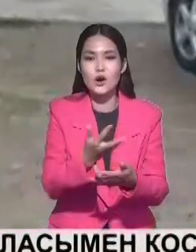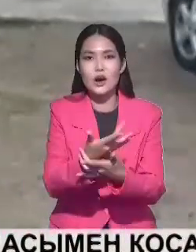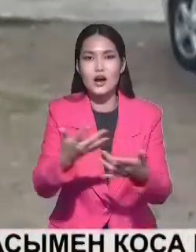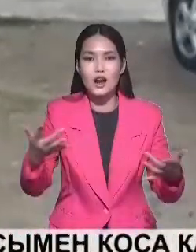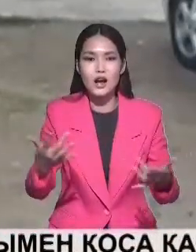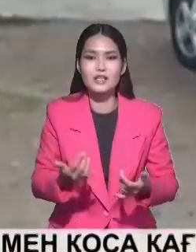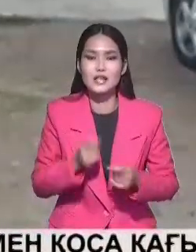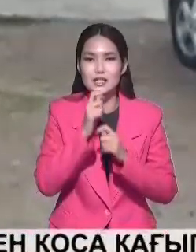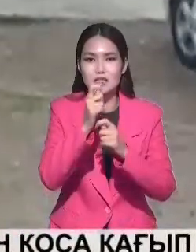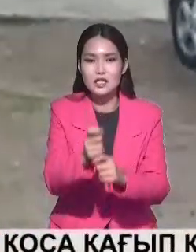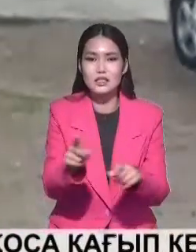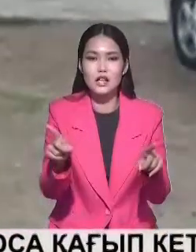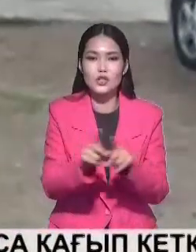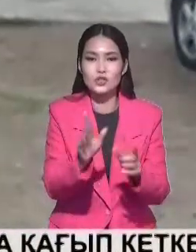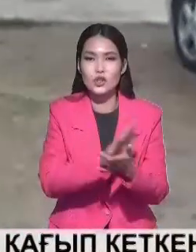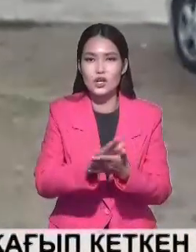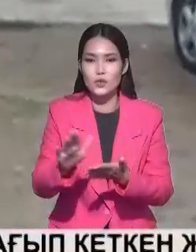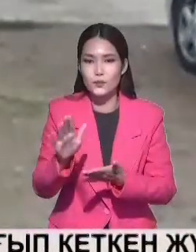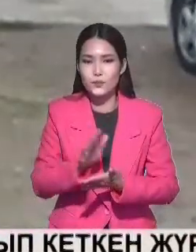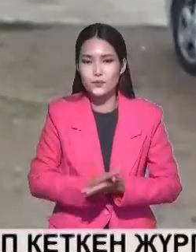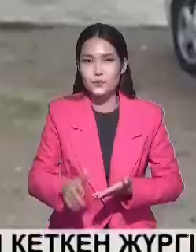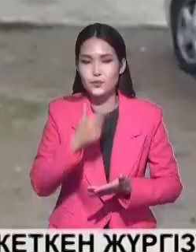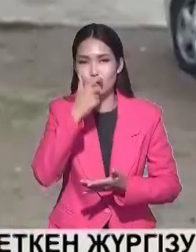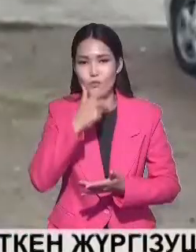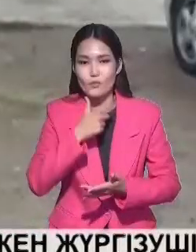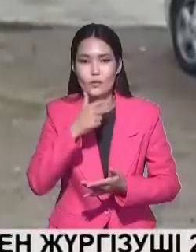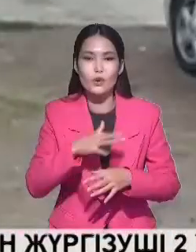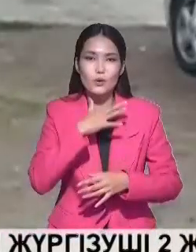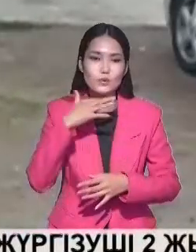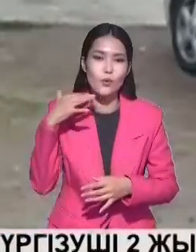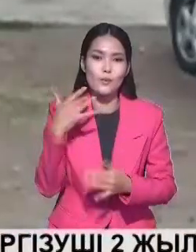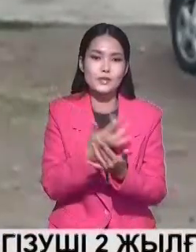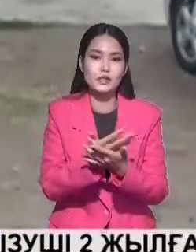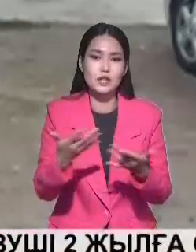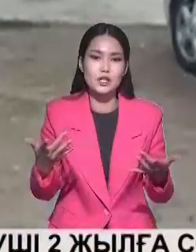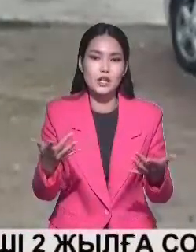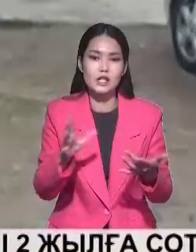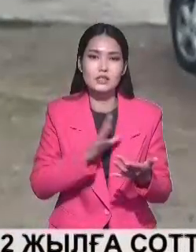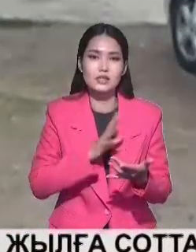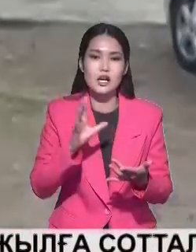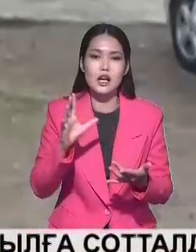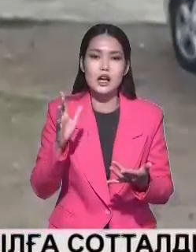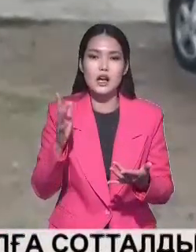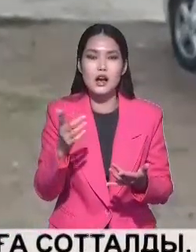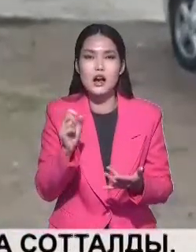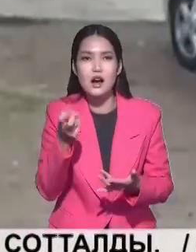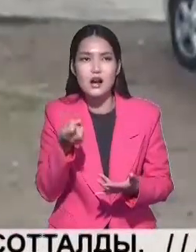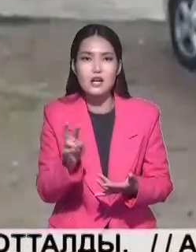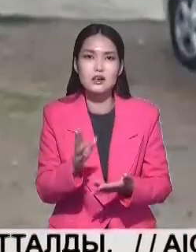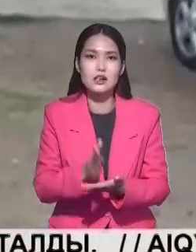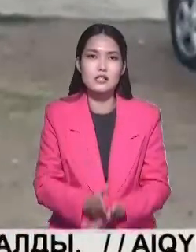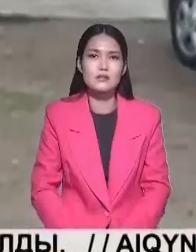деген тәрбиесіне, өсіп-өнулеріне көптеген әсері болайын деп тұр.